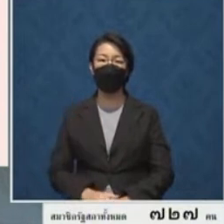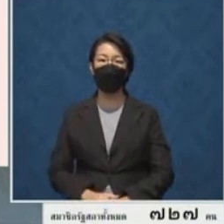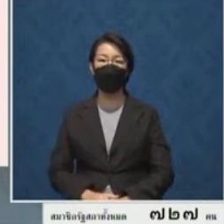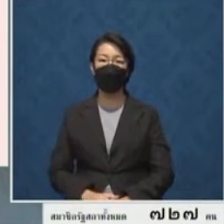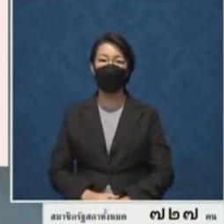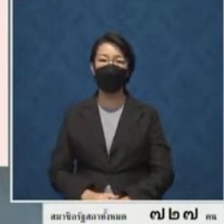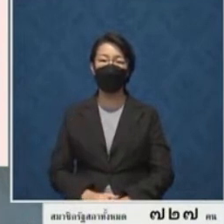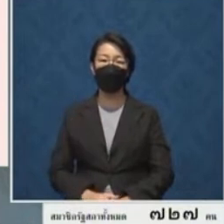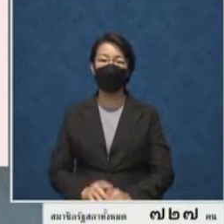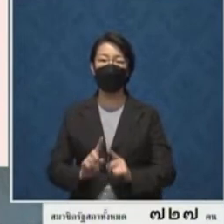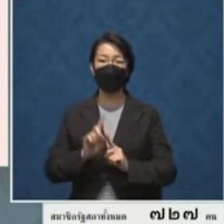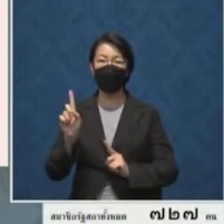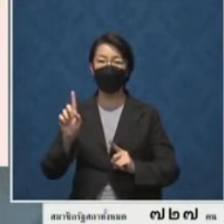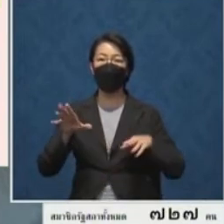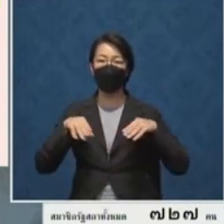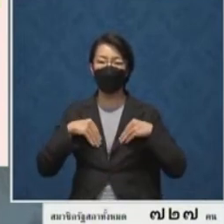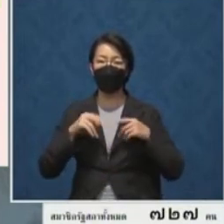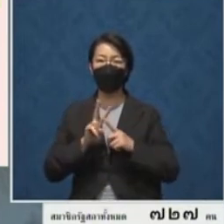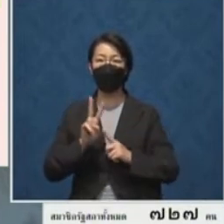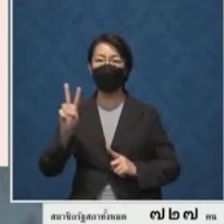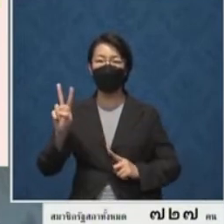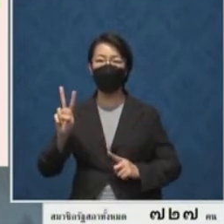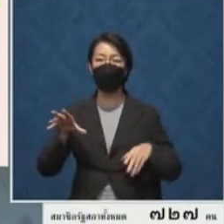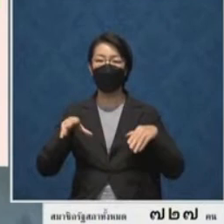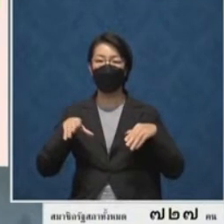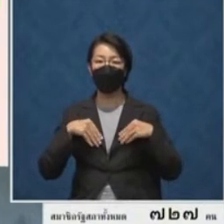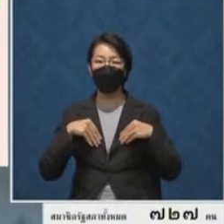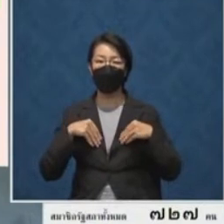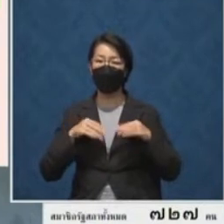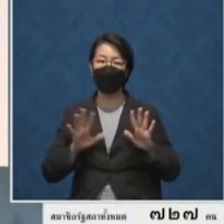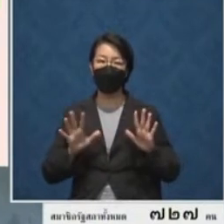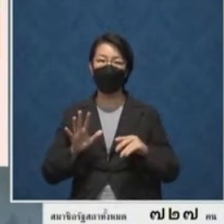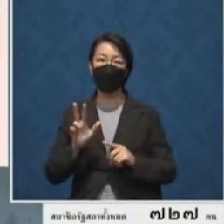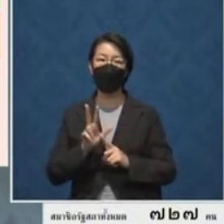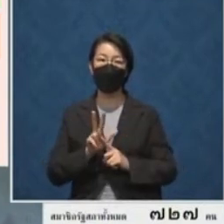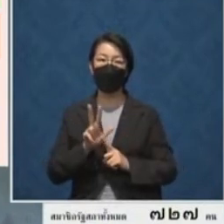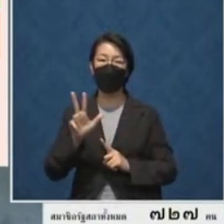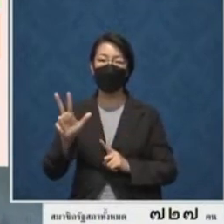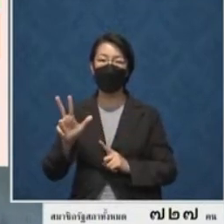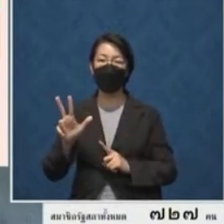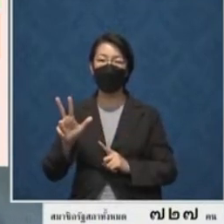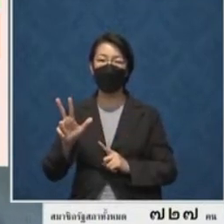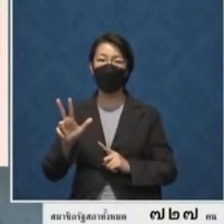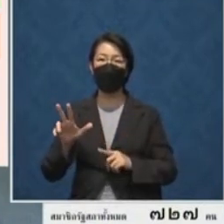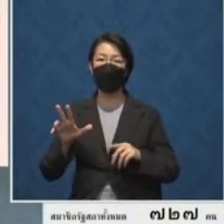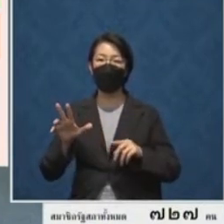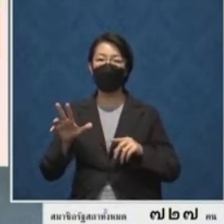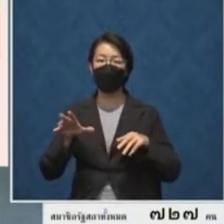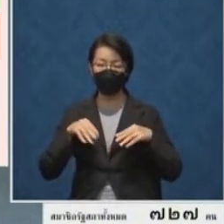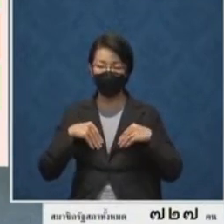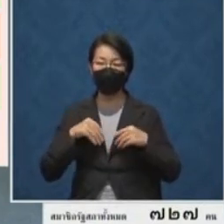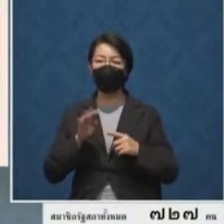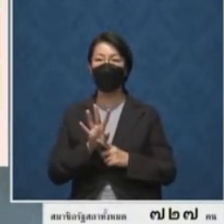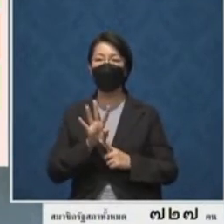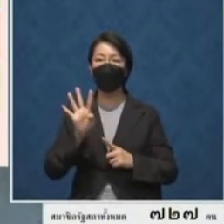การ2ไม่รับหลักการ3รับหลักการ4รับหลัก